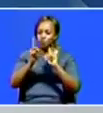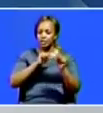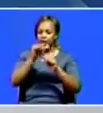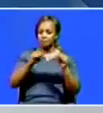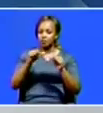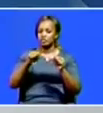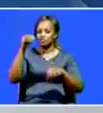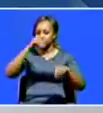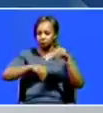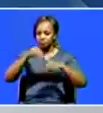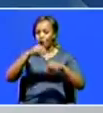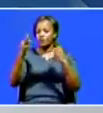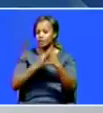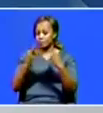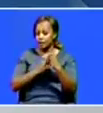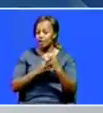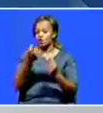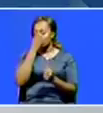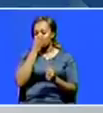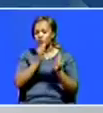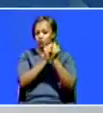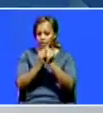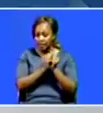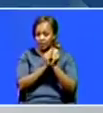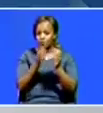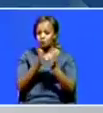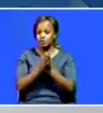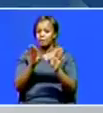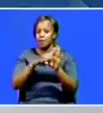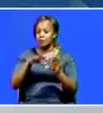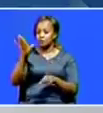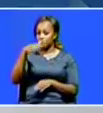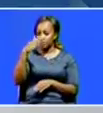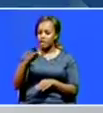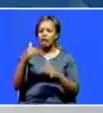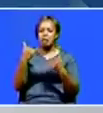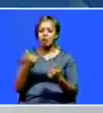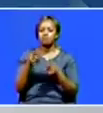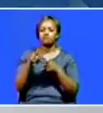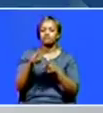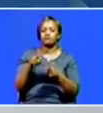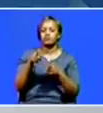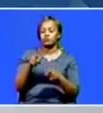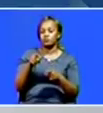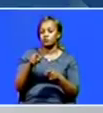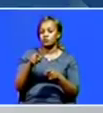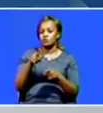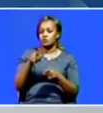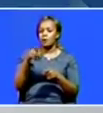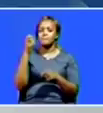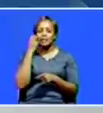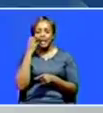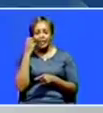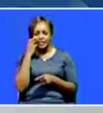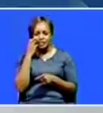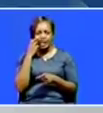kuwa Ruto pamoja na wabunge wanaomuunga mkono sasa wanamlaumu waziri wa usalama wa ndani Fred Matiang'i na katibu katika wizara hiyo